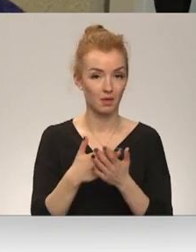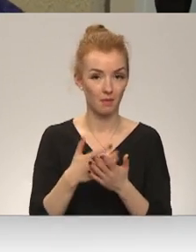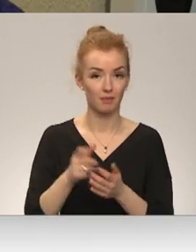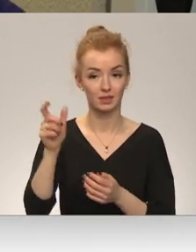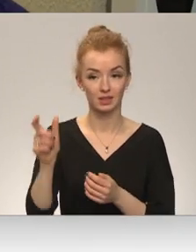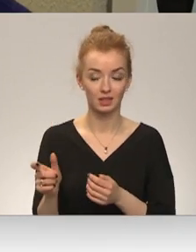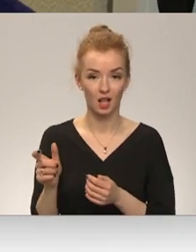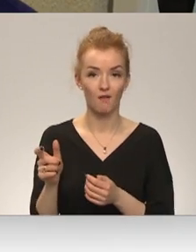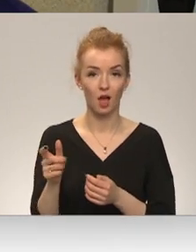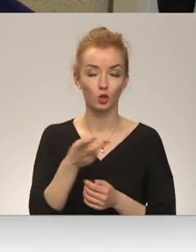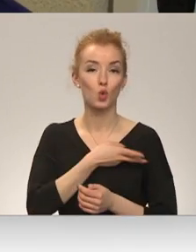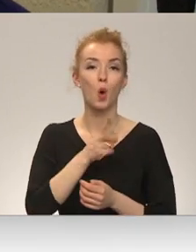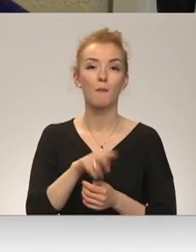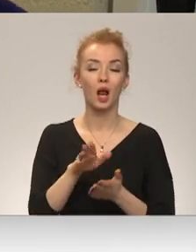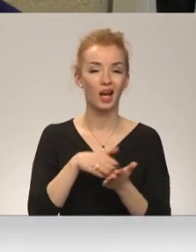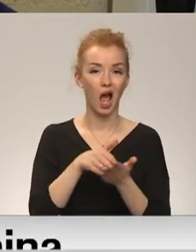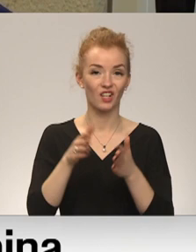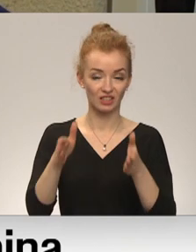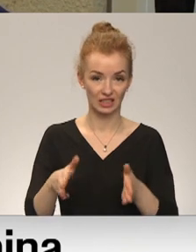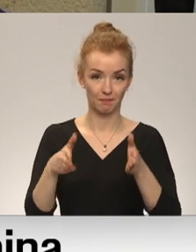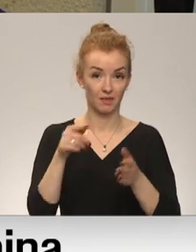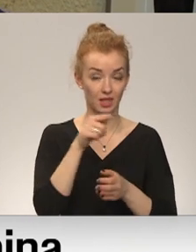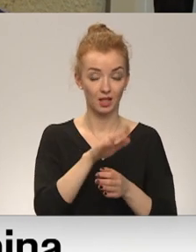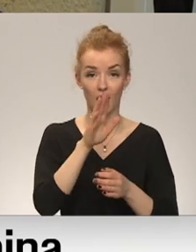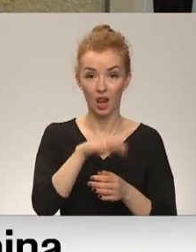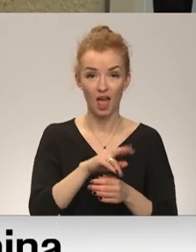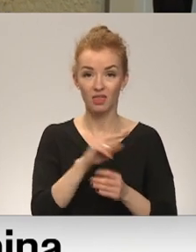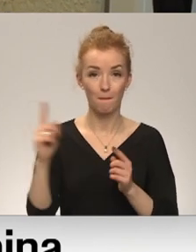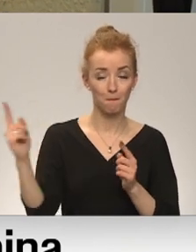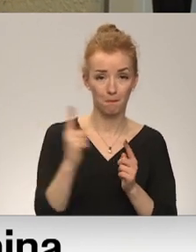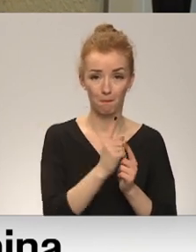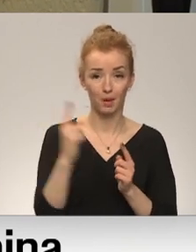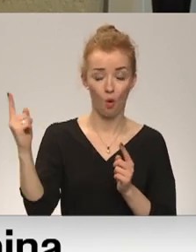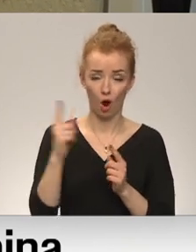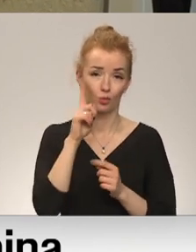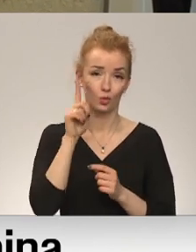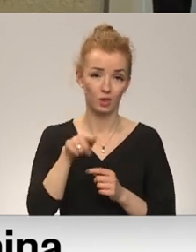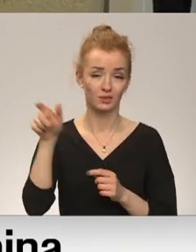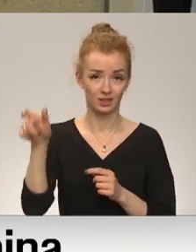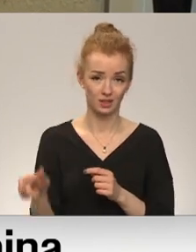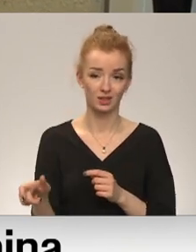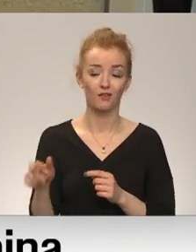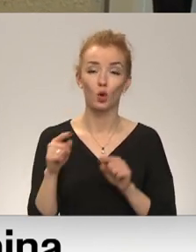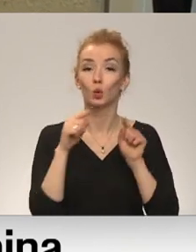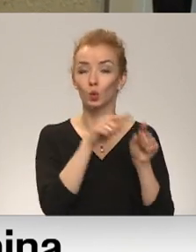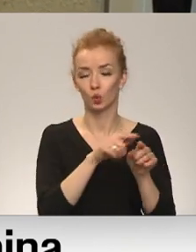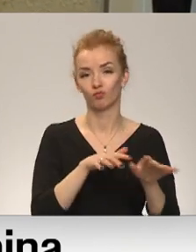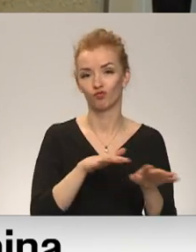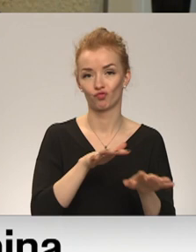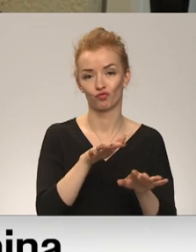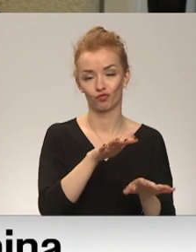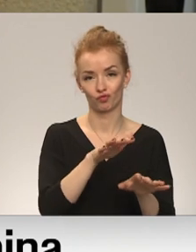cilvēks nomira Krāslavas slimnīcā. Lai turpu šupu nebraukt, protams, ka cilvēks tur darīja kaut